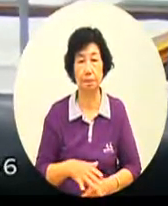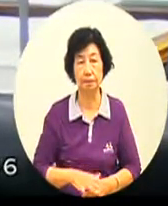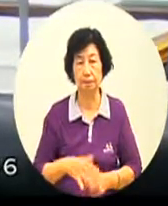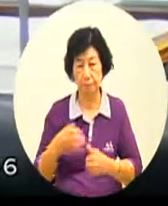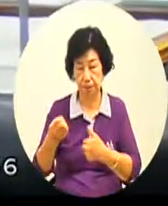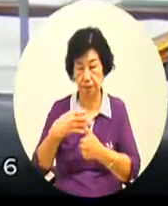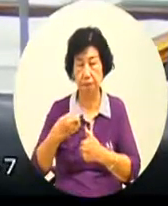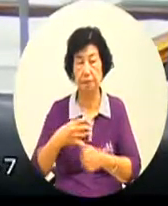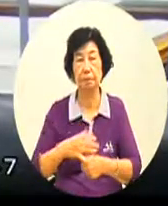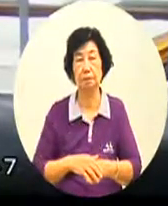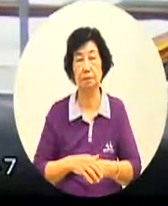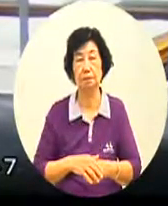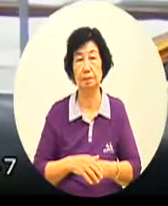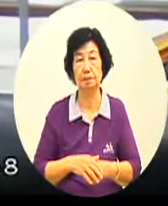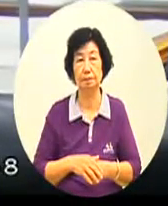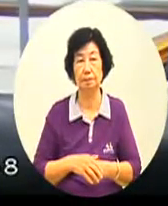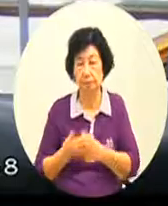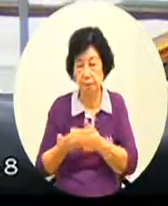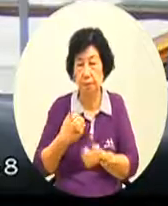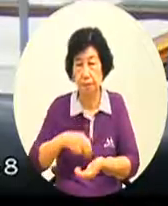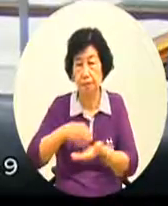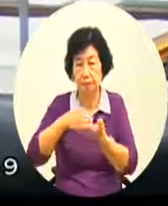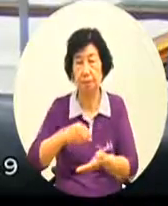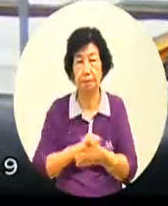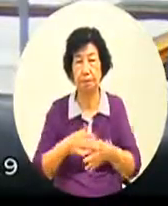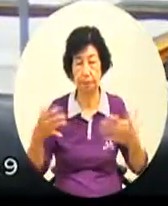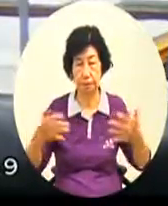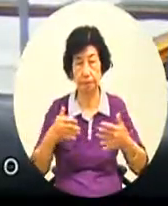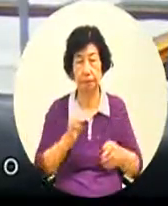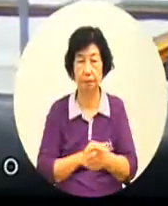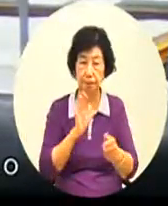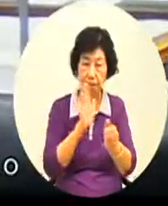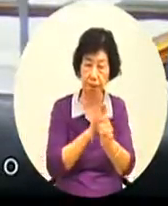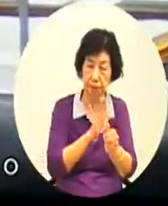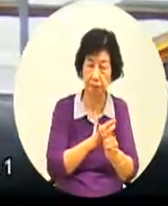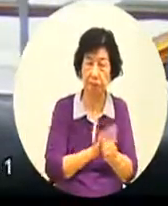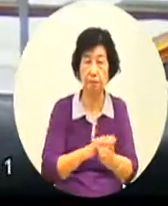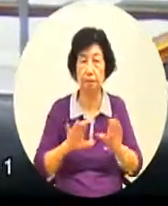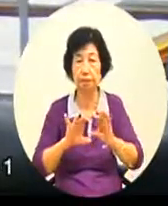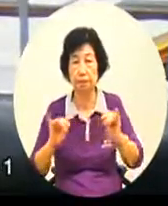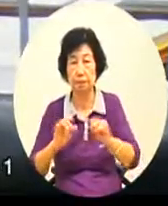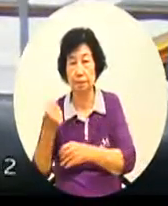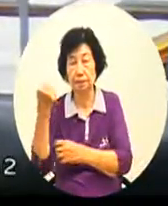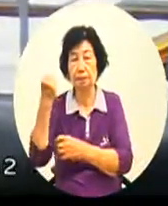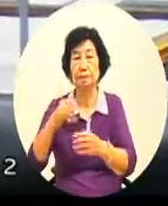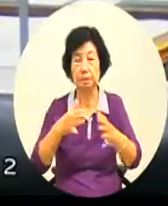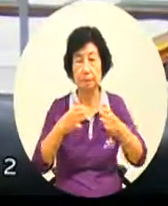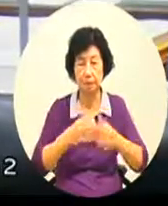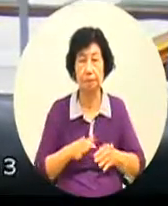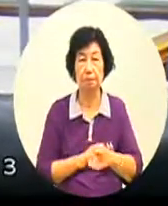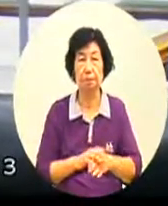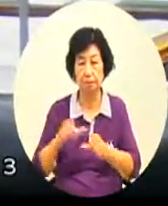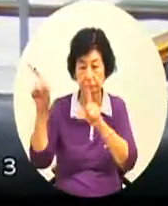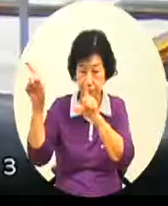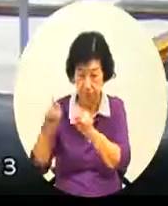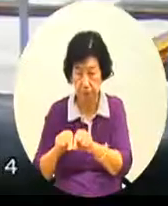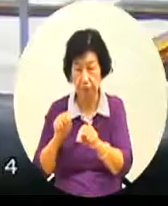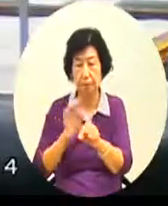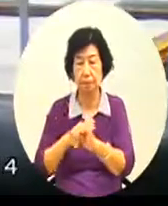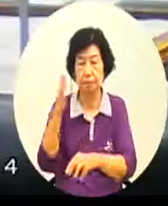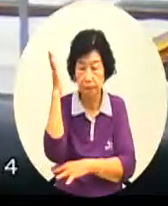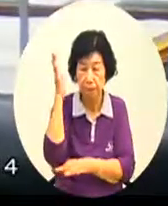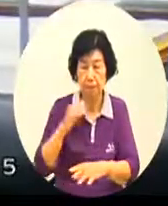费我时间，你告诉我我刚刚问你的那个问题，你是要帮他们争取土地的权益，还是要按照现在政府的方式，就是让他们